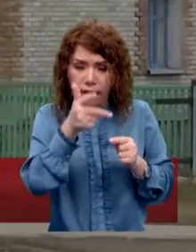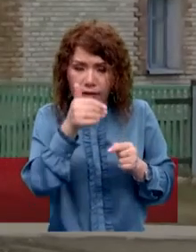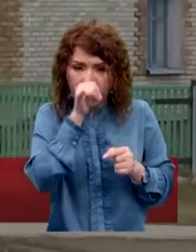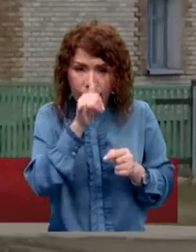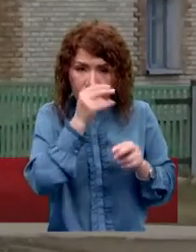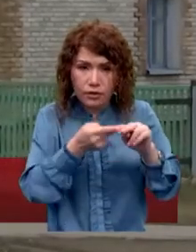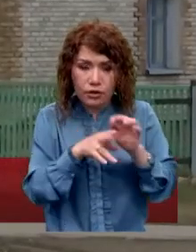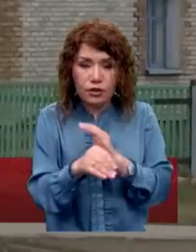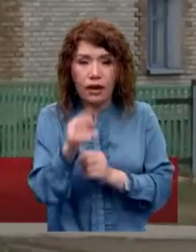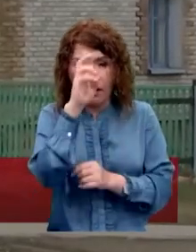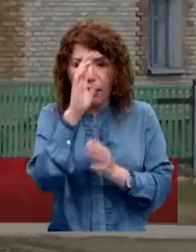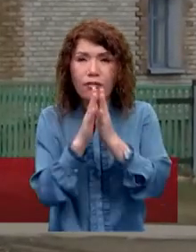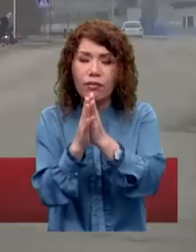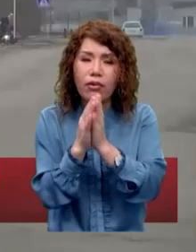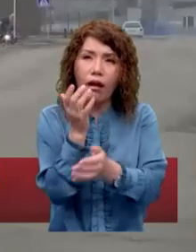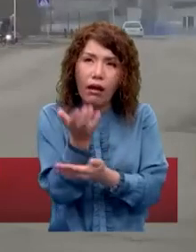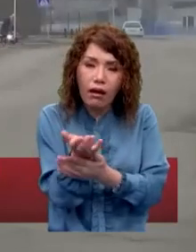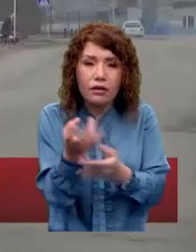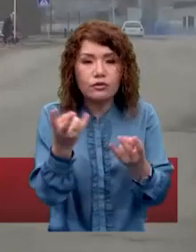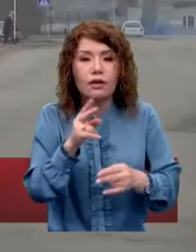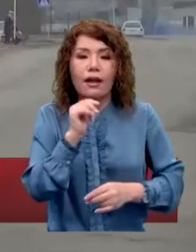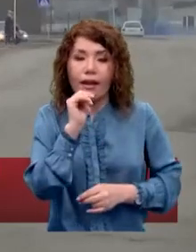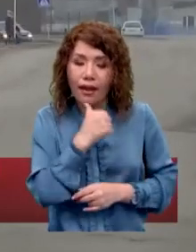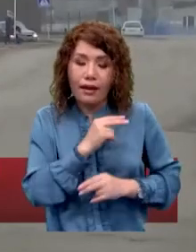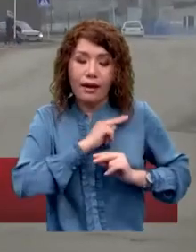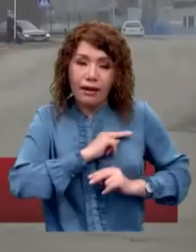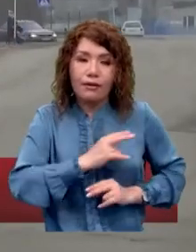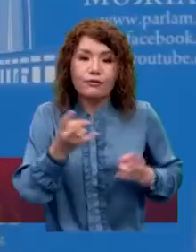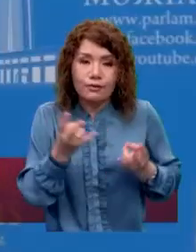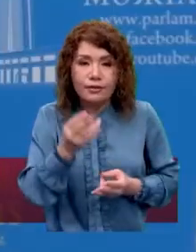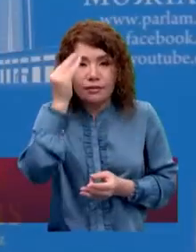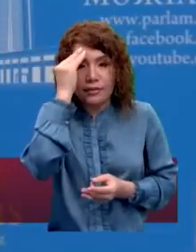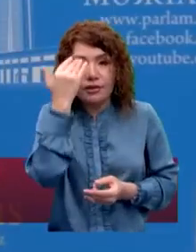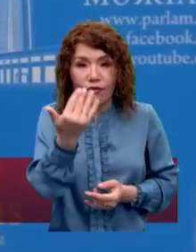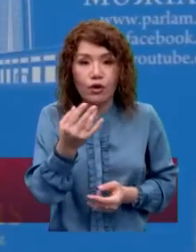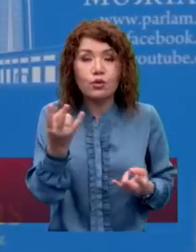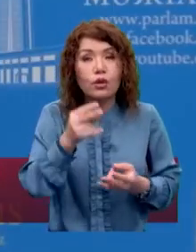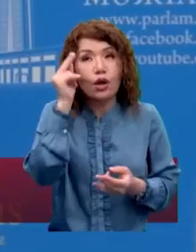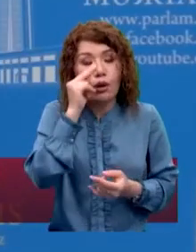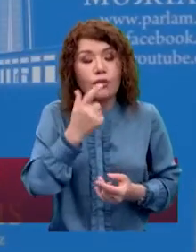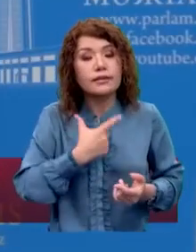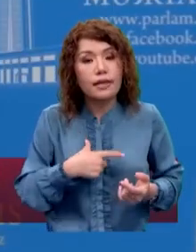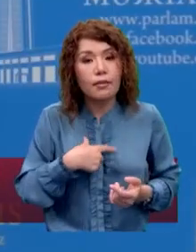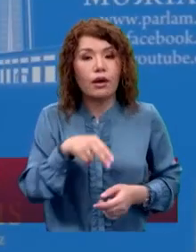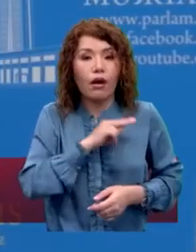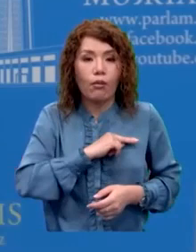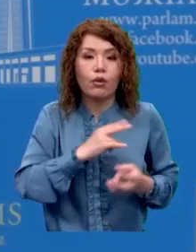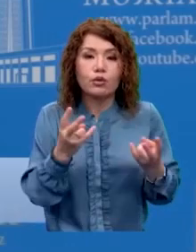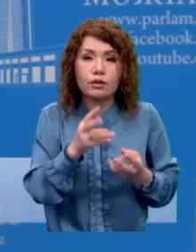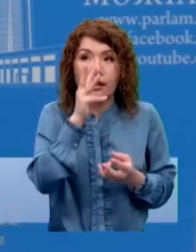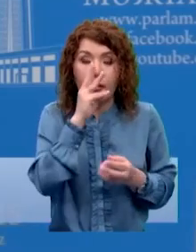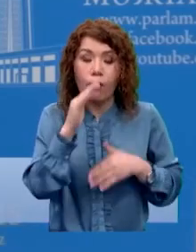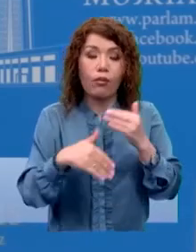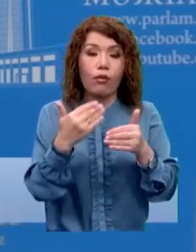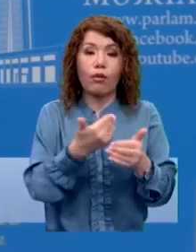үкіметке алақан жаюды доғарып, ерінбей жұмыс істеу керек деген пайымда. Надо учиться, надо работать над собой. Табысқа кенелгісі келетін